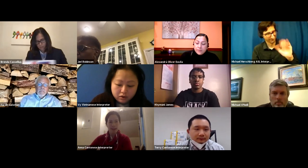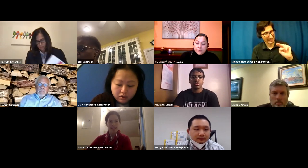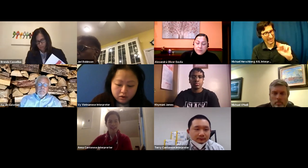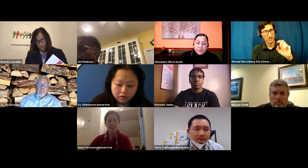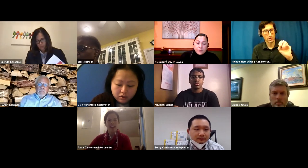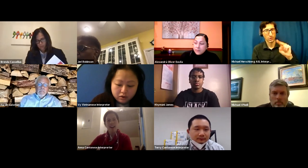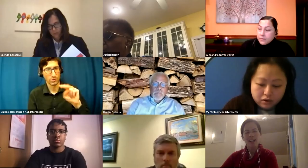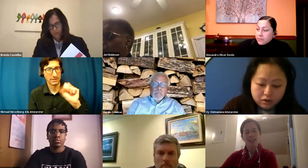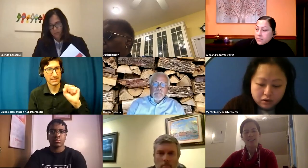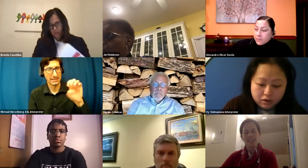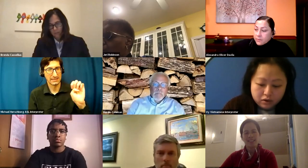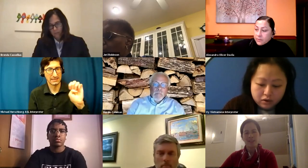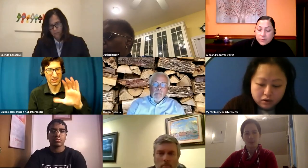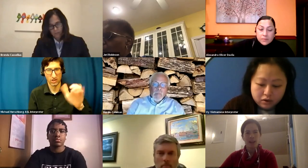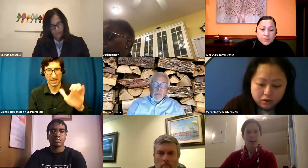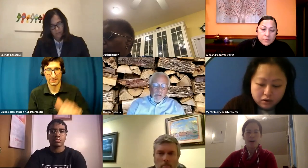我是你的广东话同步翻译。